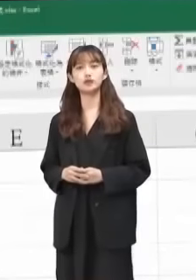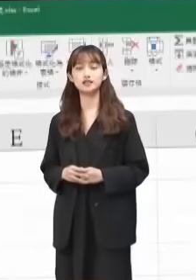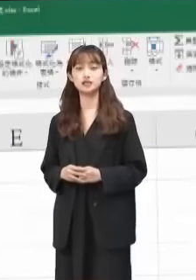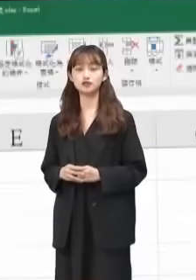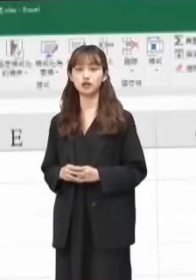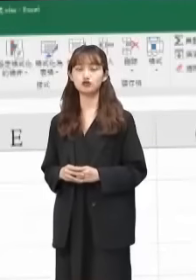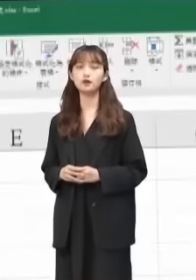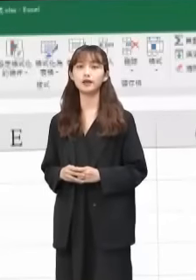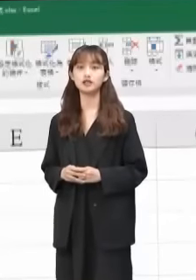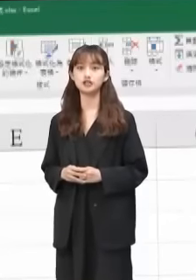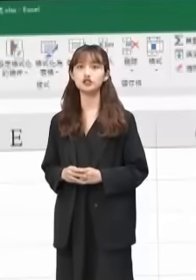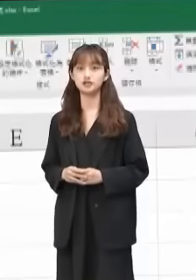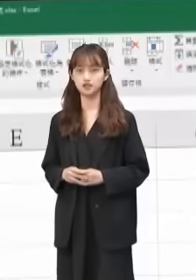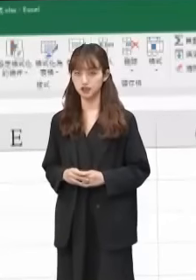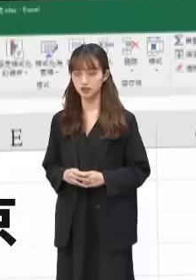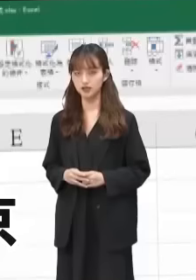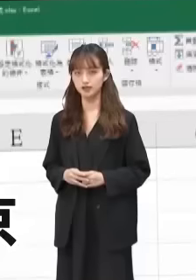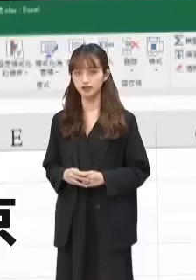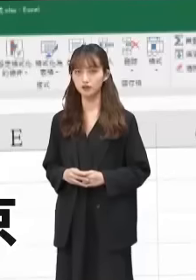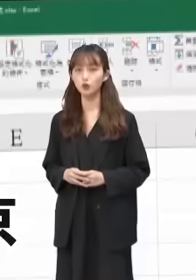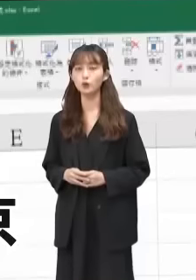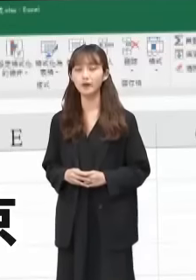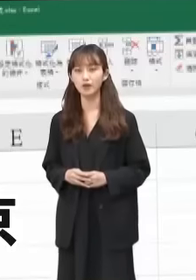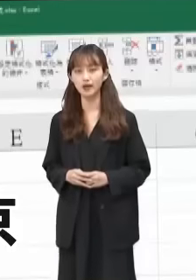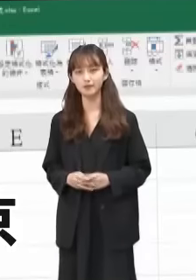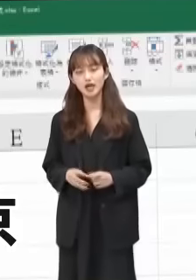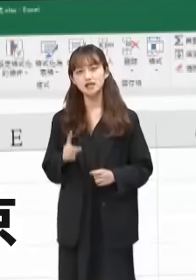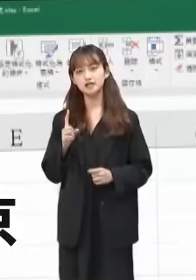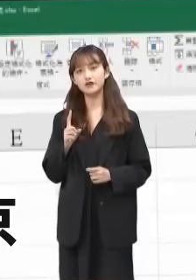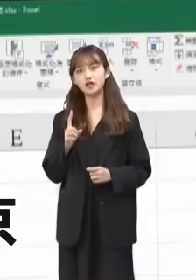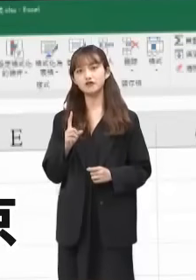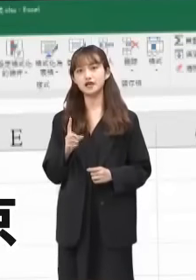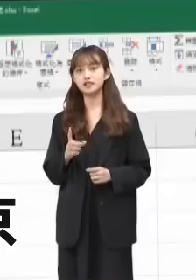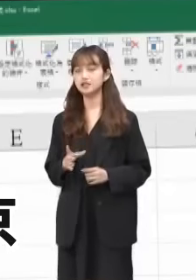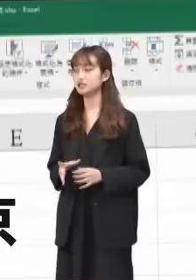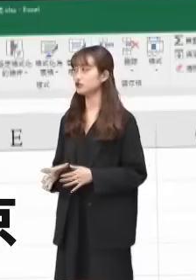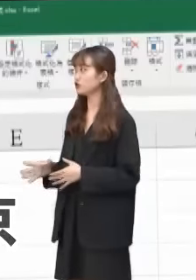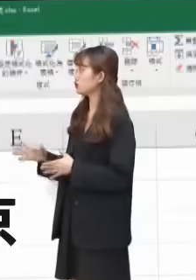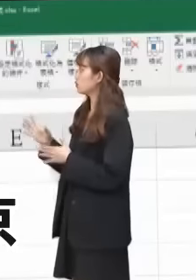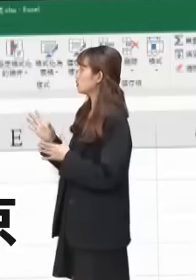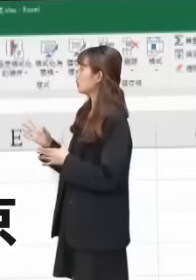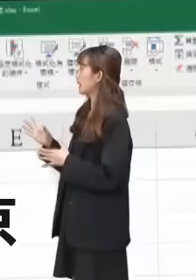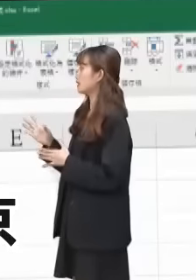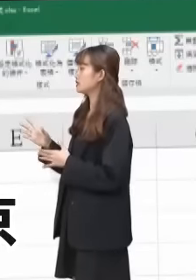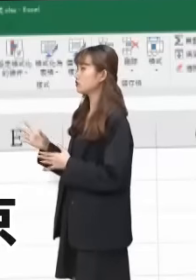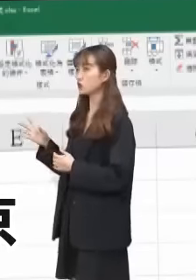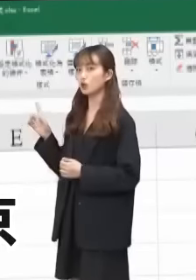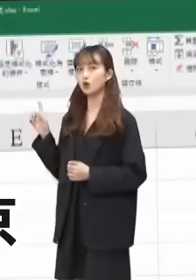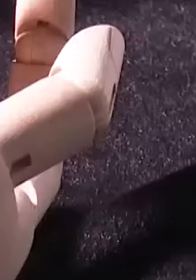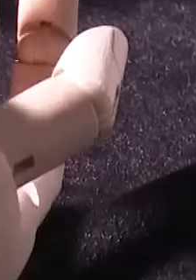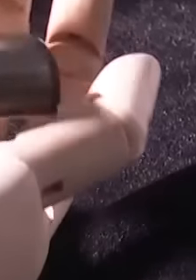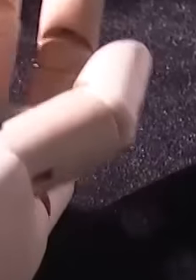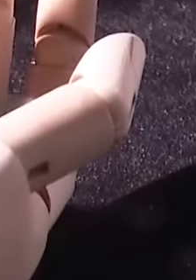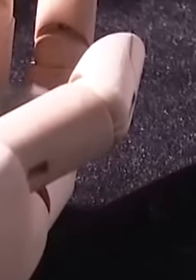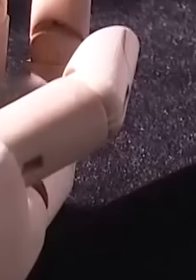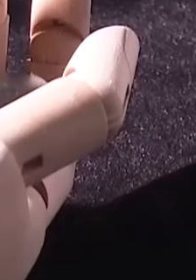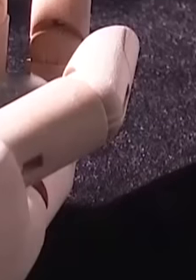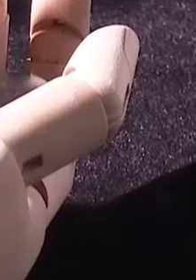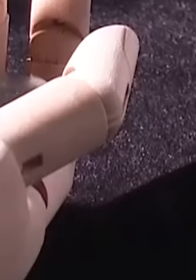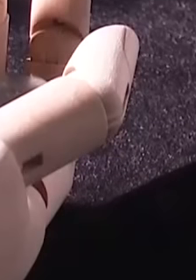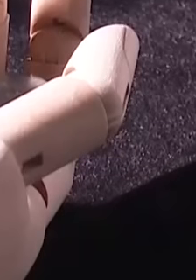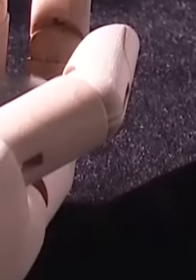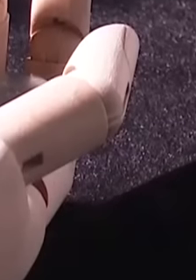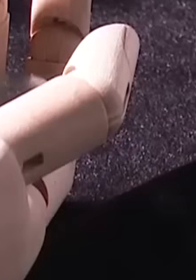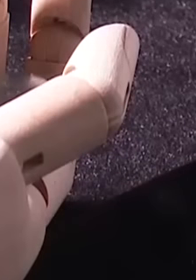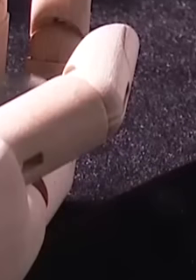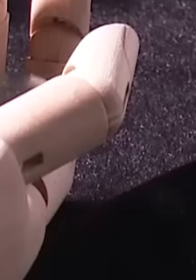收取微晶集团创办人沈庆金的1500万。检方更发现其中有修改记录。周刊报道时间记